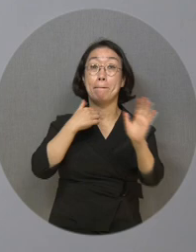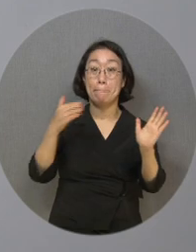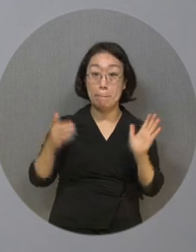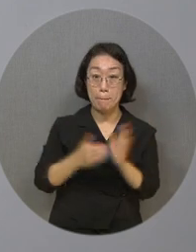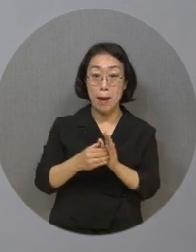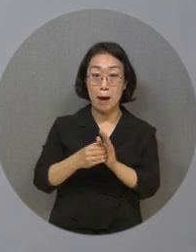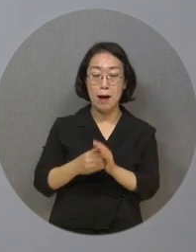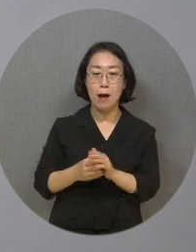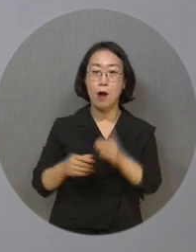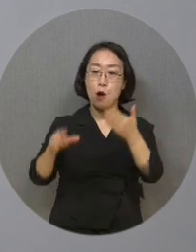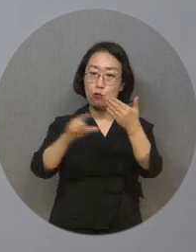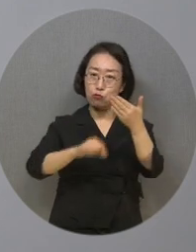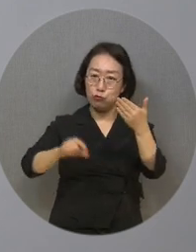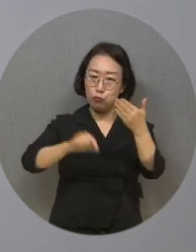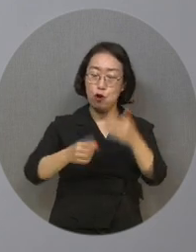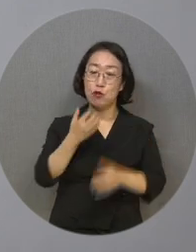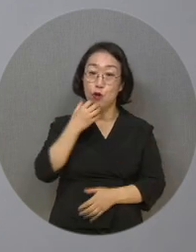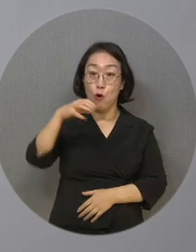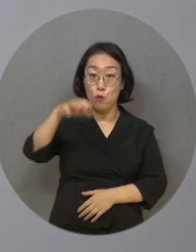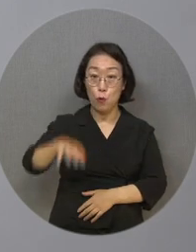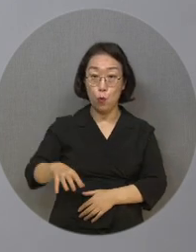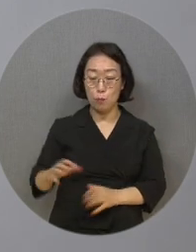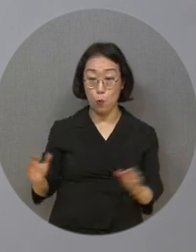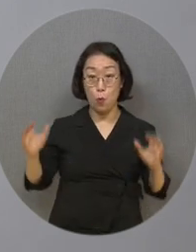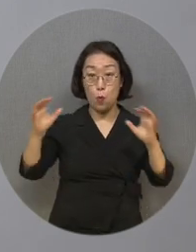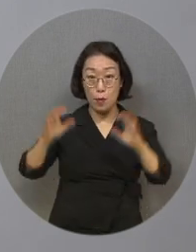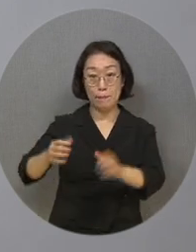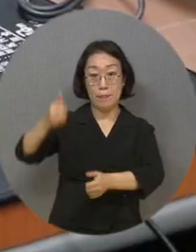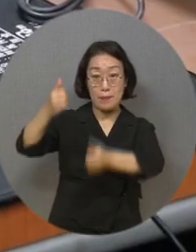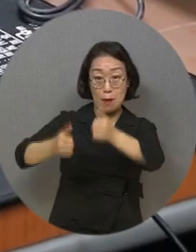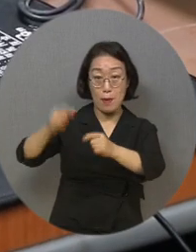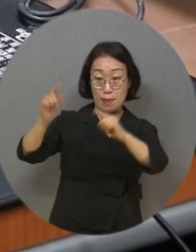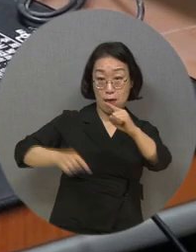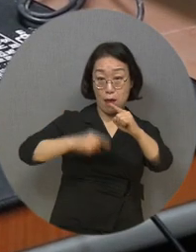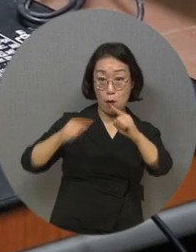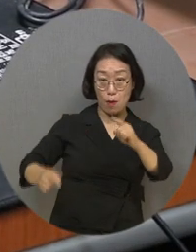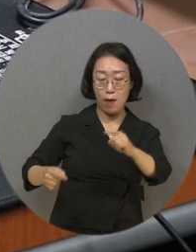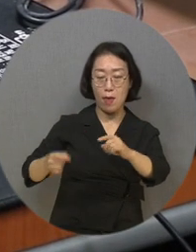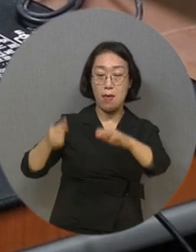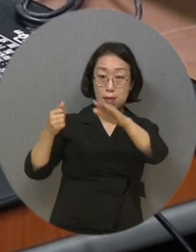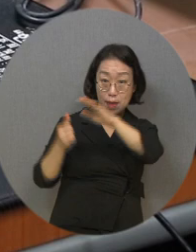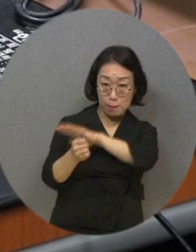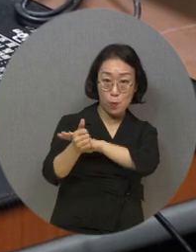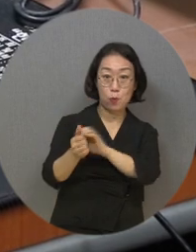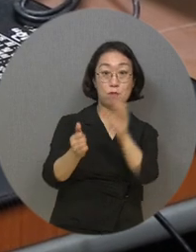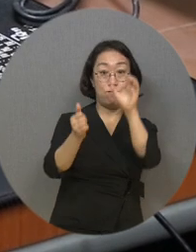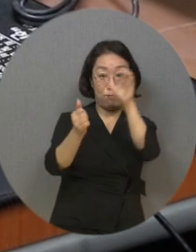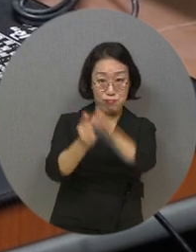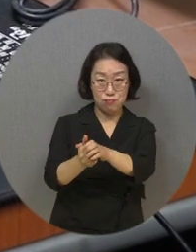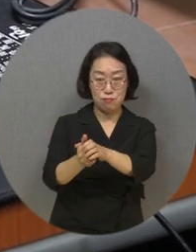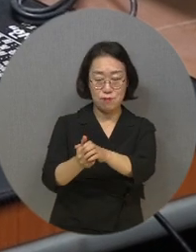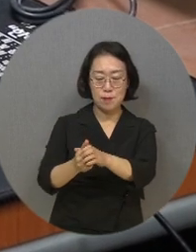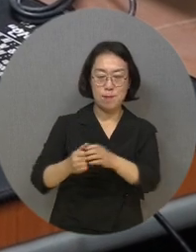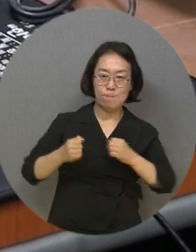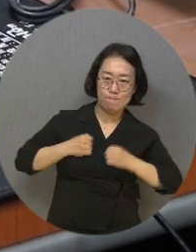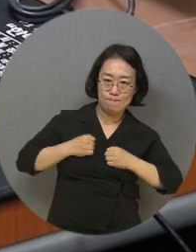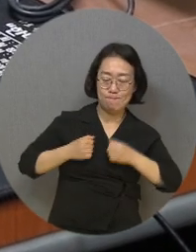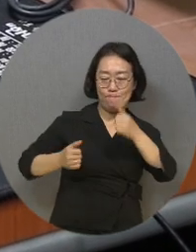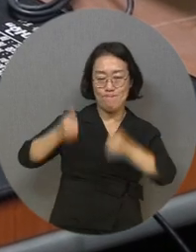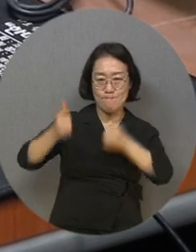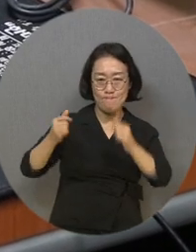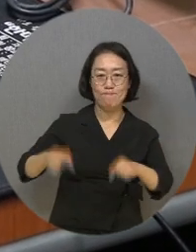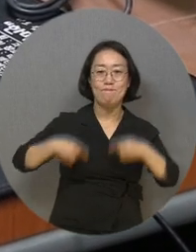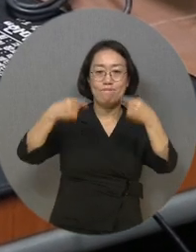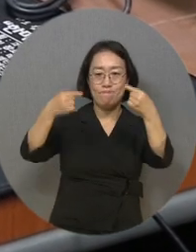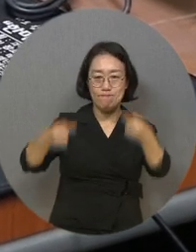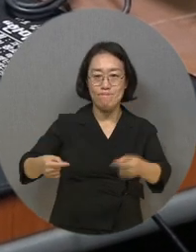달 서울에서 열리는 국민 행복 IT 경진대회에 전남 대표로 출전해 그동안 갈고 닦은 기량을 선보일